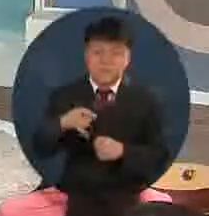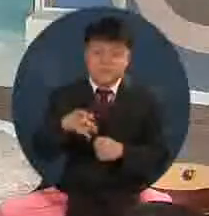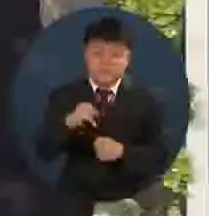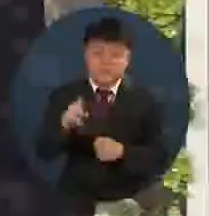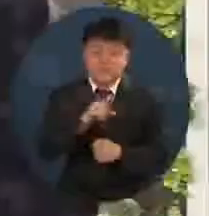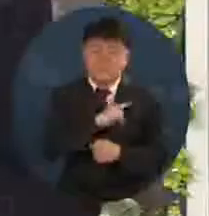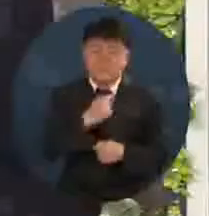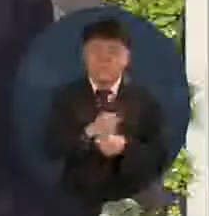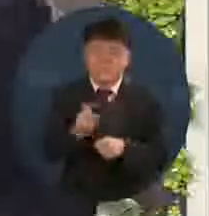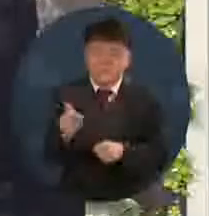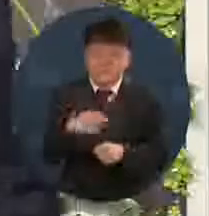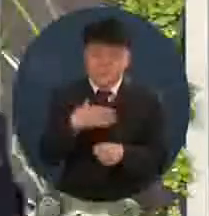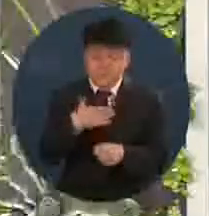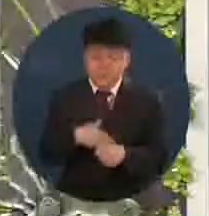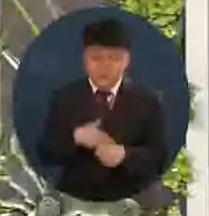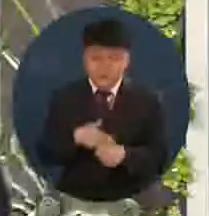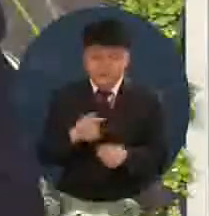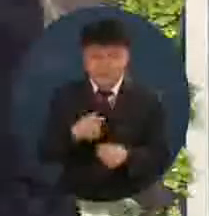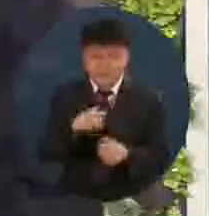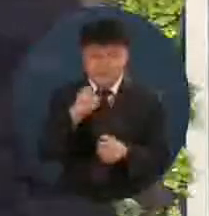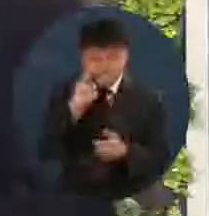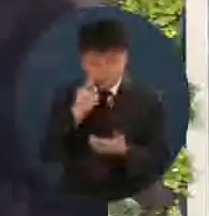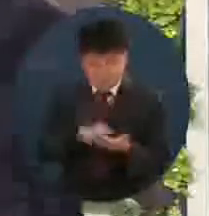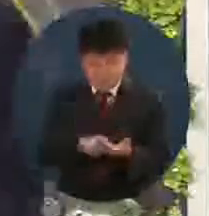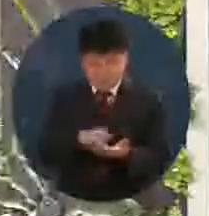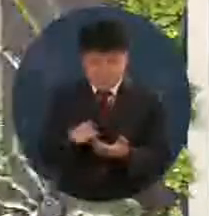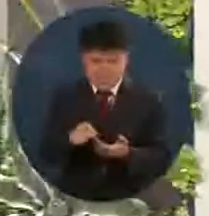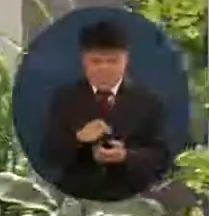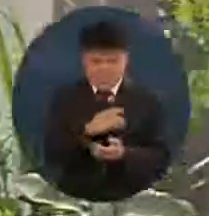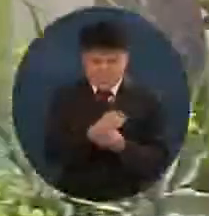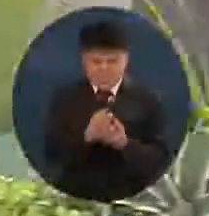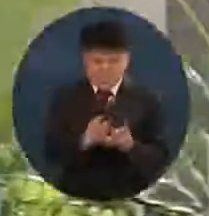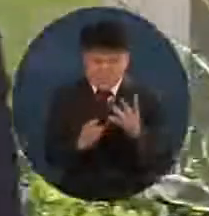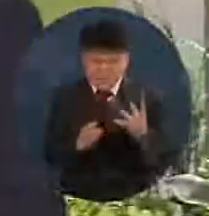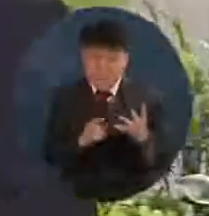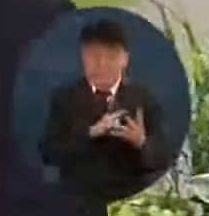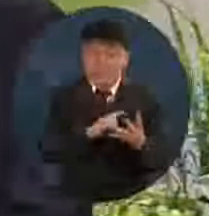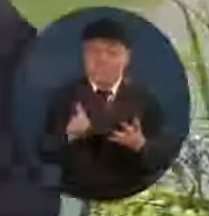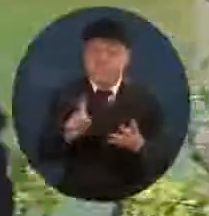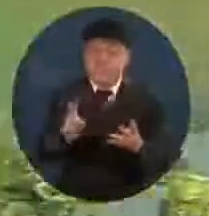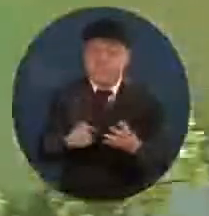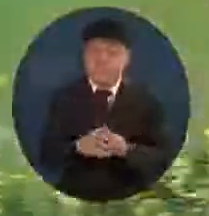뭐라고 지었느냐? 그 갈릴레이가 발견한 그 네 개의 달 이름이 바로